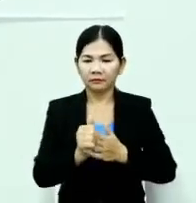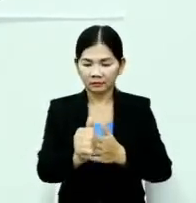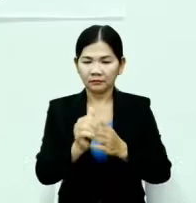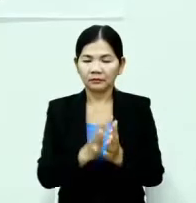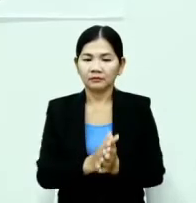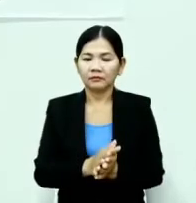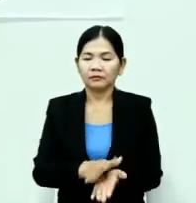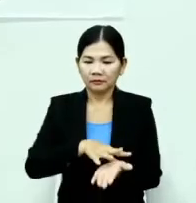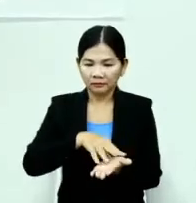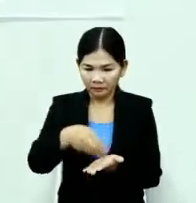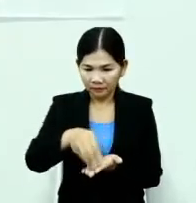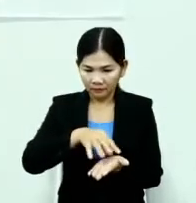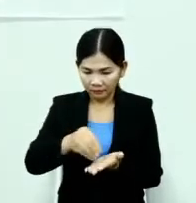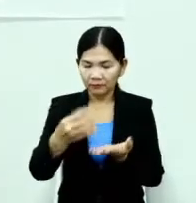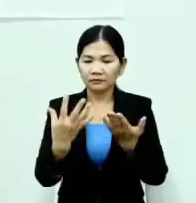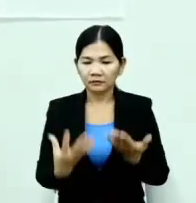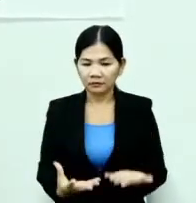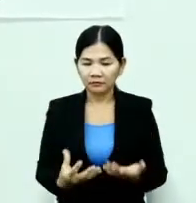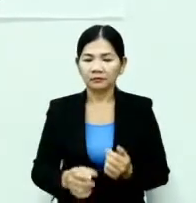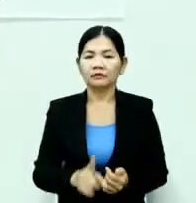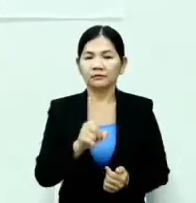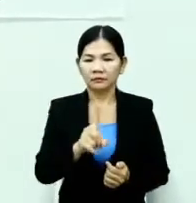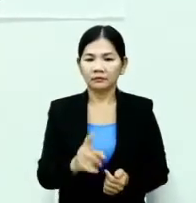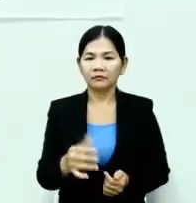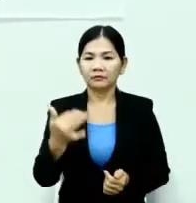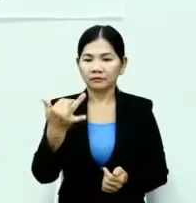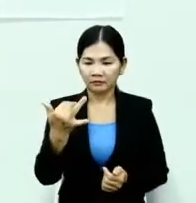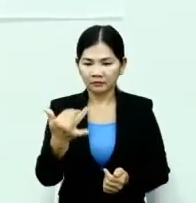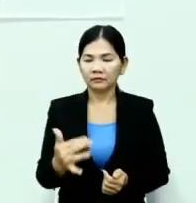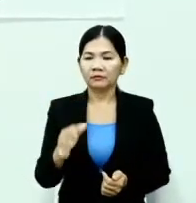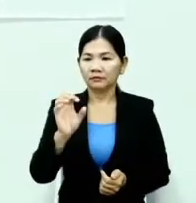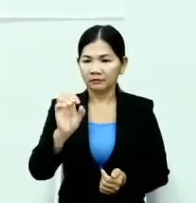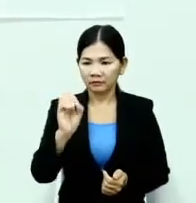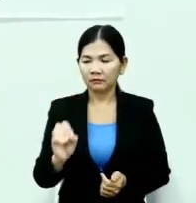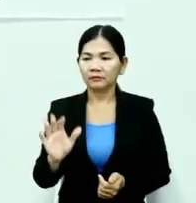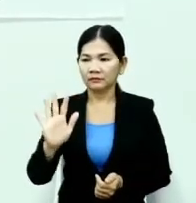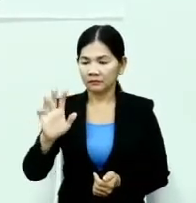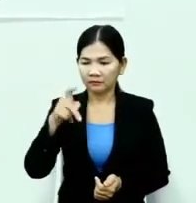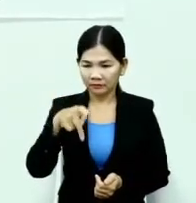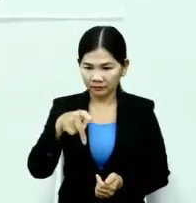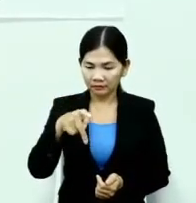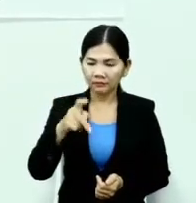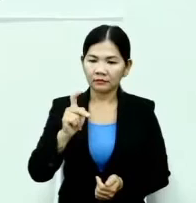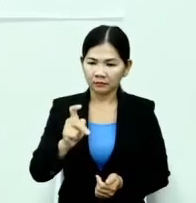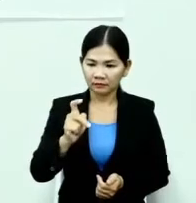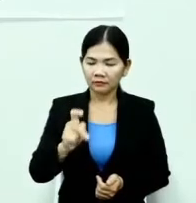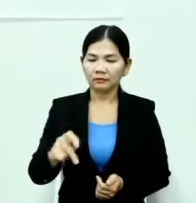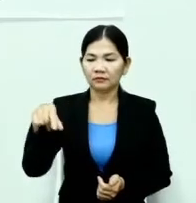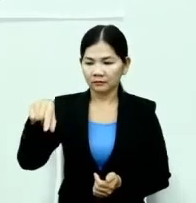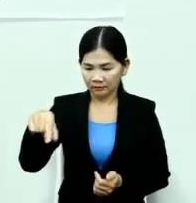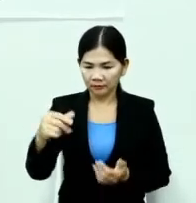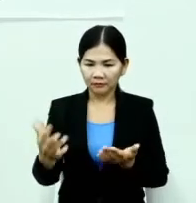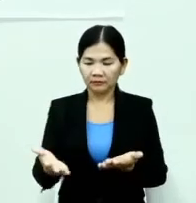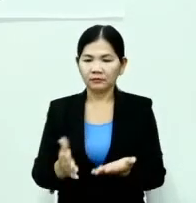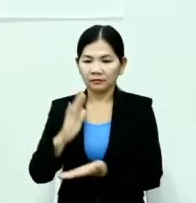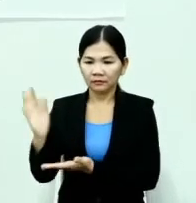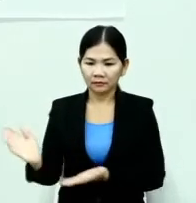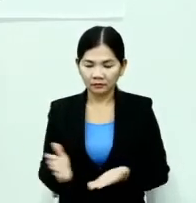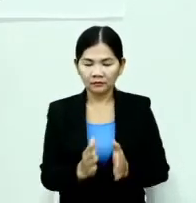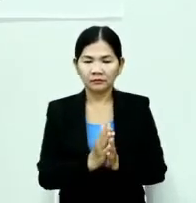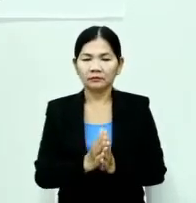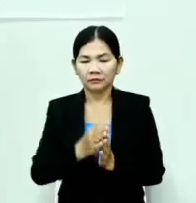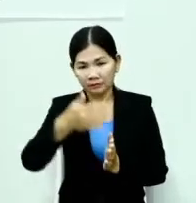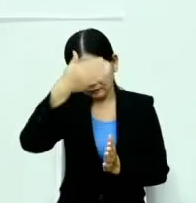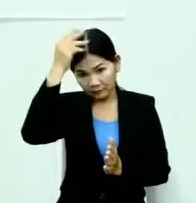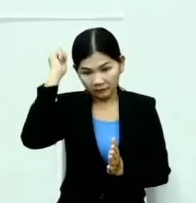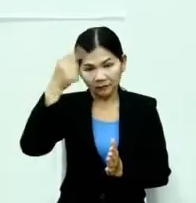rồi nôm bình chọc tùm ngốn. Mùi bón pram pi rồi pram kilogram. Đàm bay tô tô bị thay bằng bùa nít